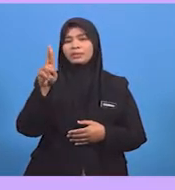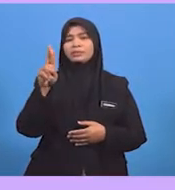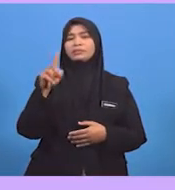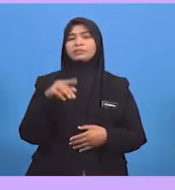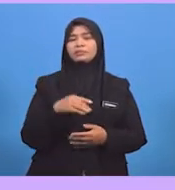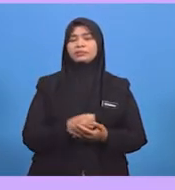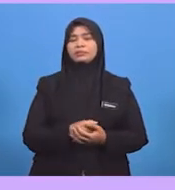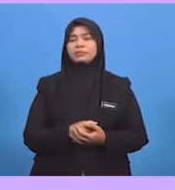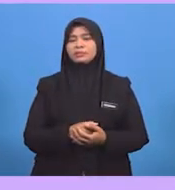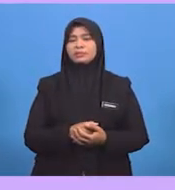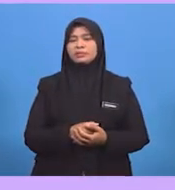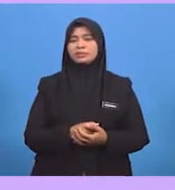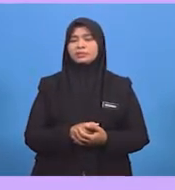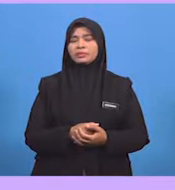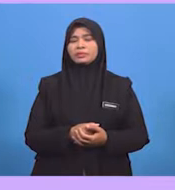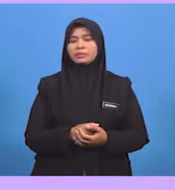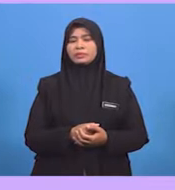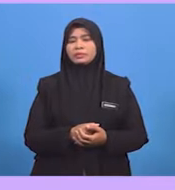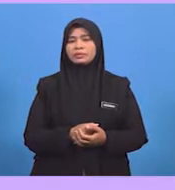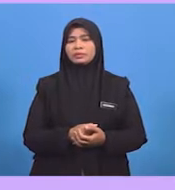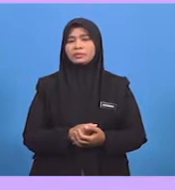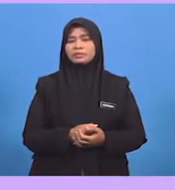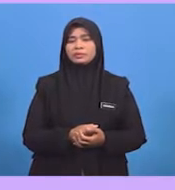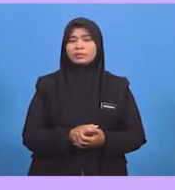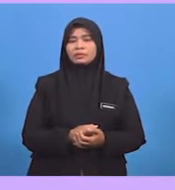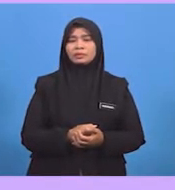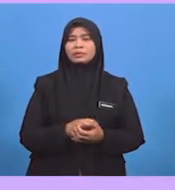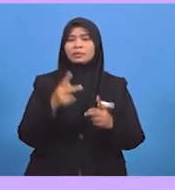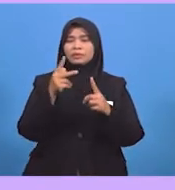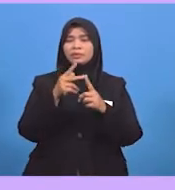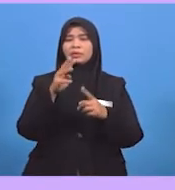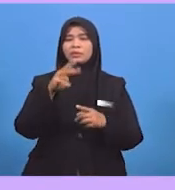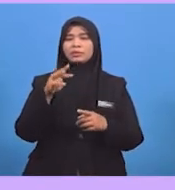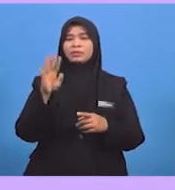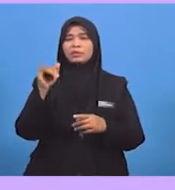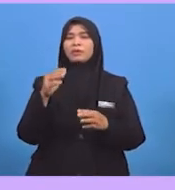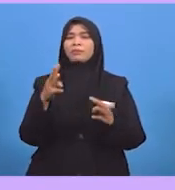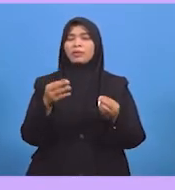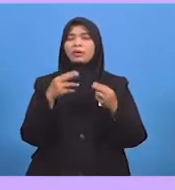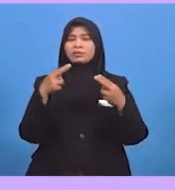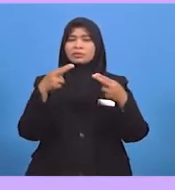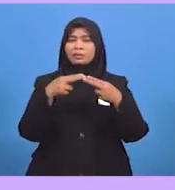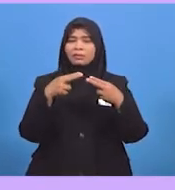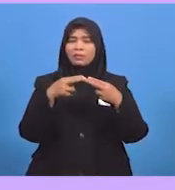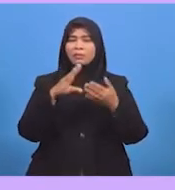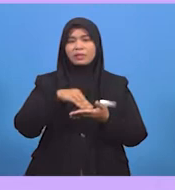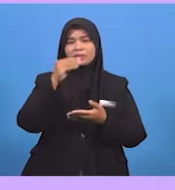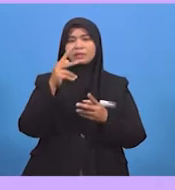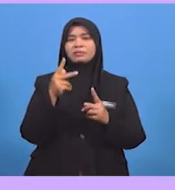RM48,709.92. Soalan 3. Kepada murid yang ingin sambung belajar ke Australia selepas